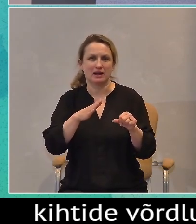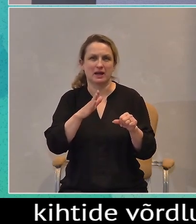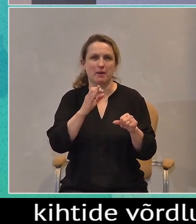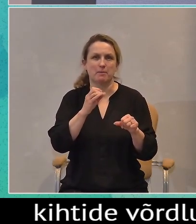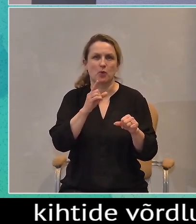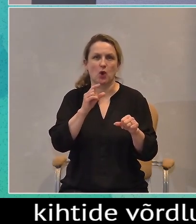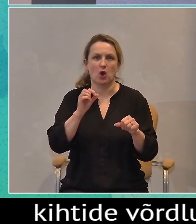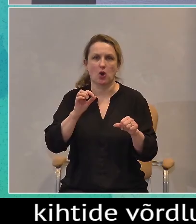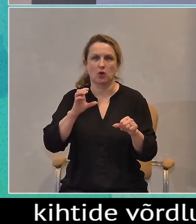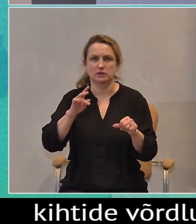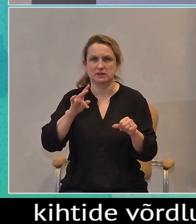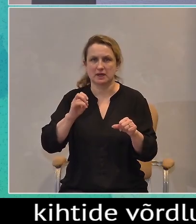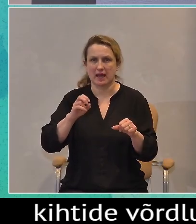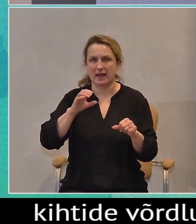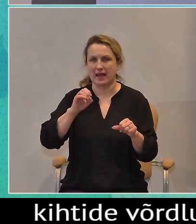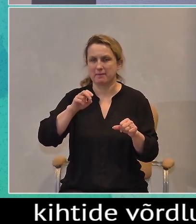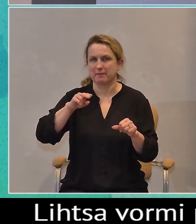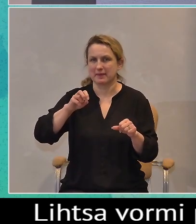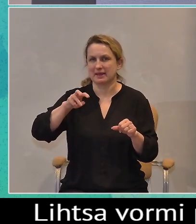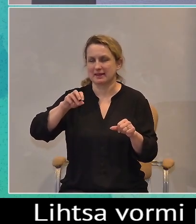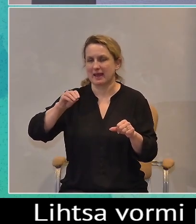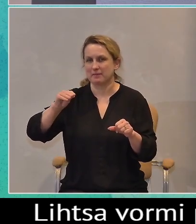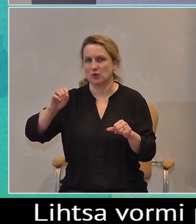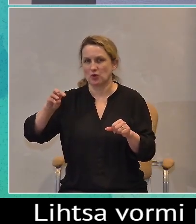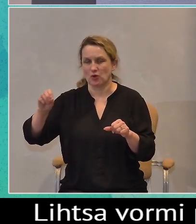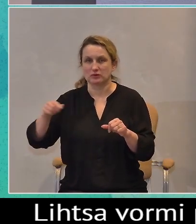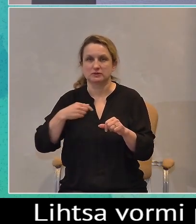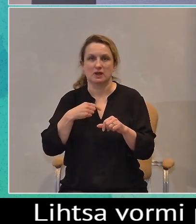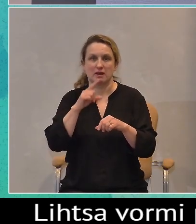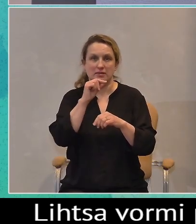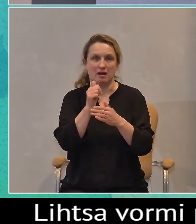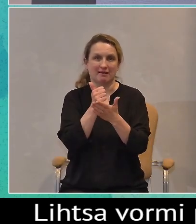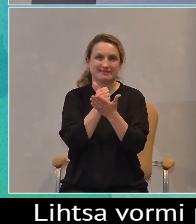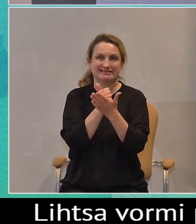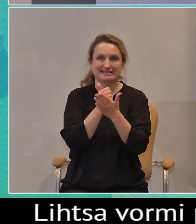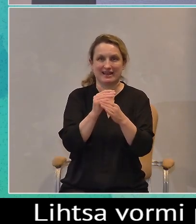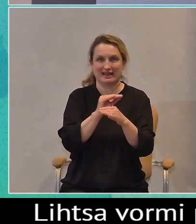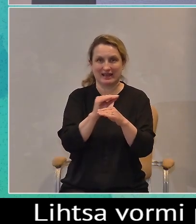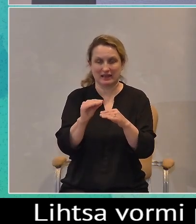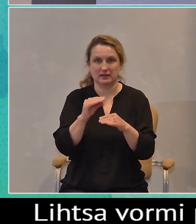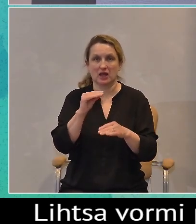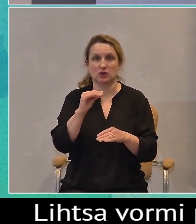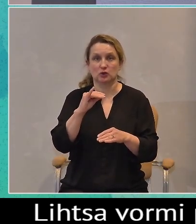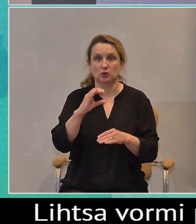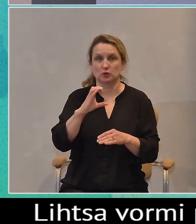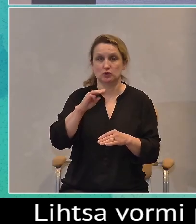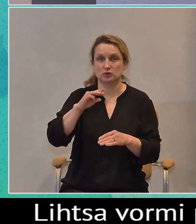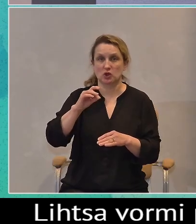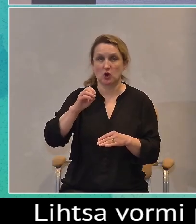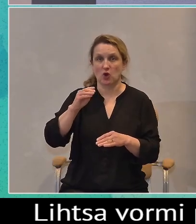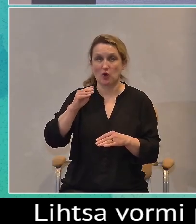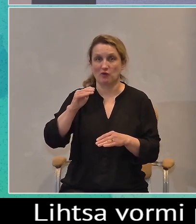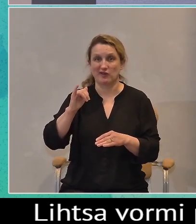epidermolüüsi korral on geenid mõjutavad epidermise basaalkihti ja düstroofilise